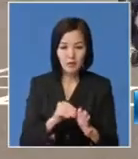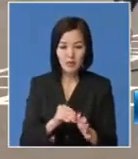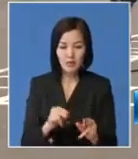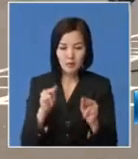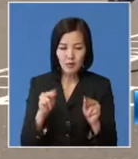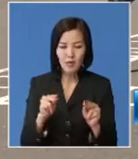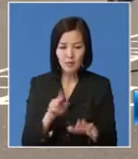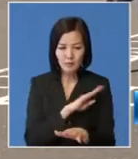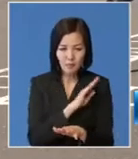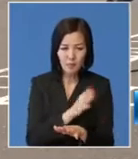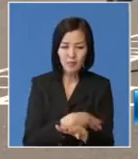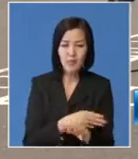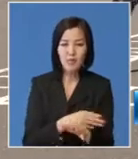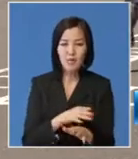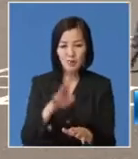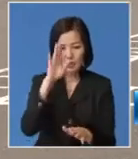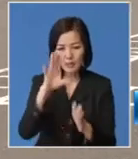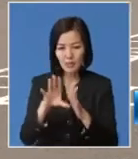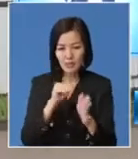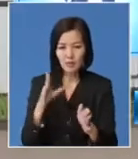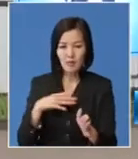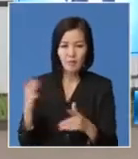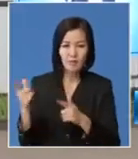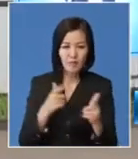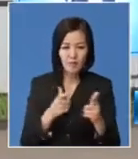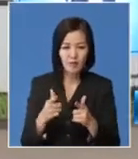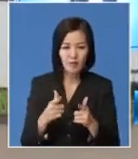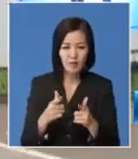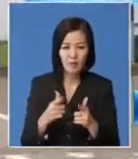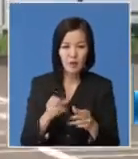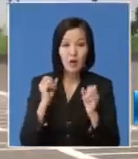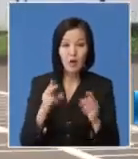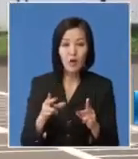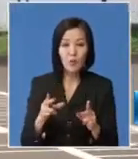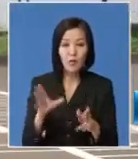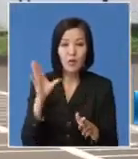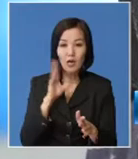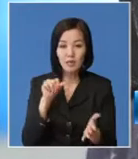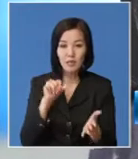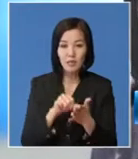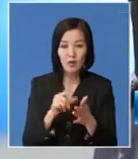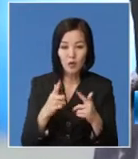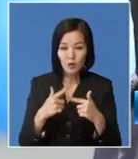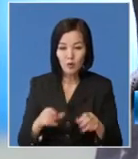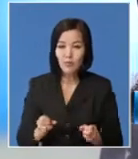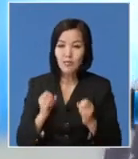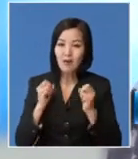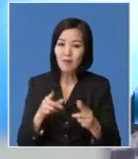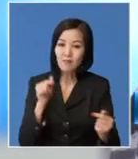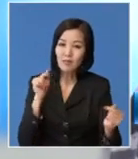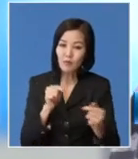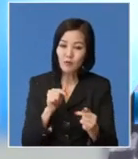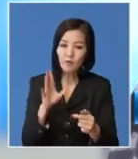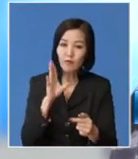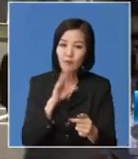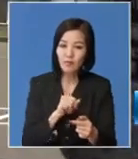ер азаматтар қызмет етеді. Өйткені олар кез келген уақытта басын қауіп қатерге тігеді. Ұйымдасқан қылмысқа қарсы күрес жүргізеді. Сол себепті